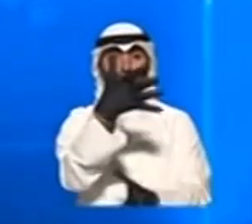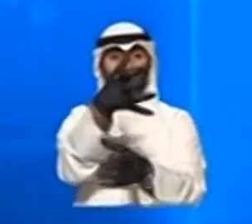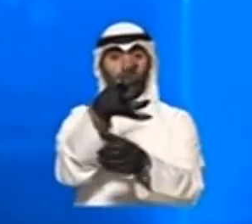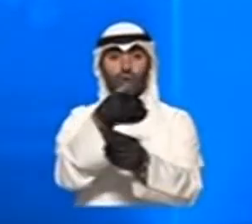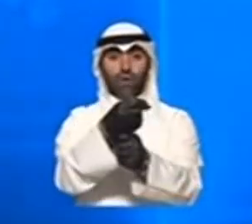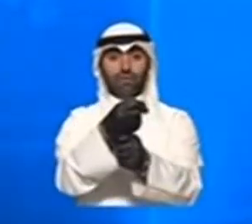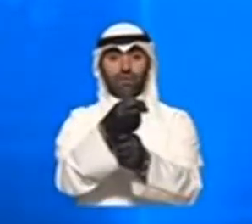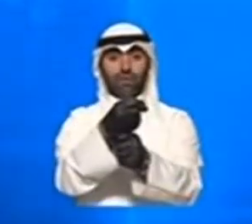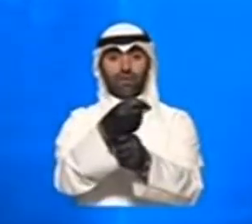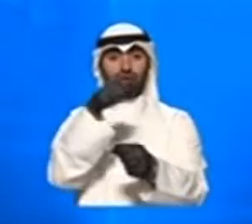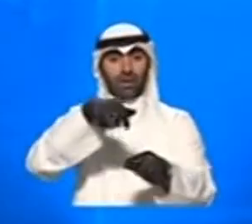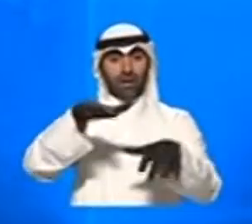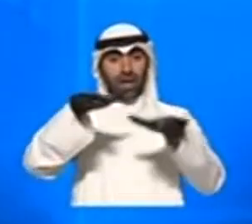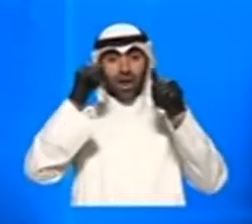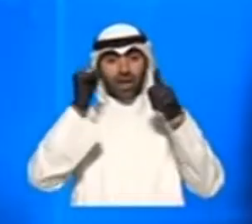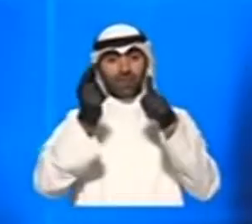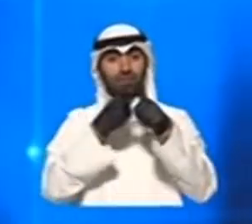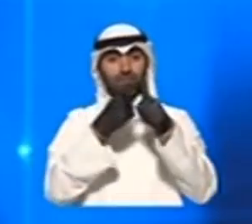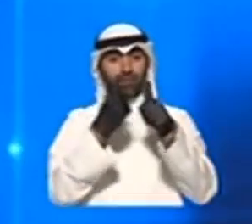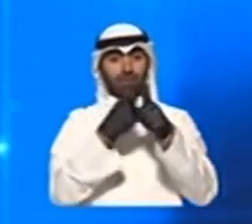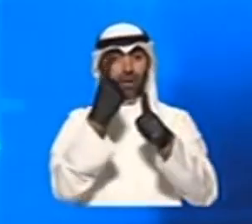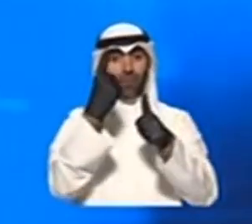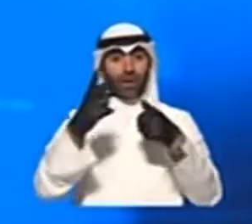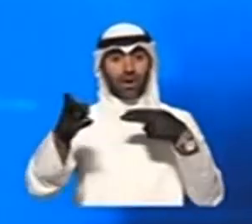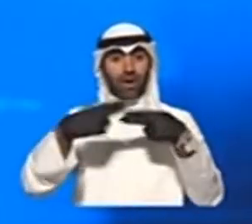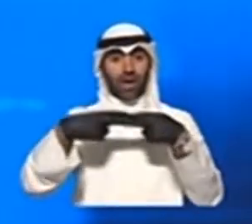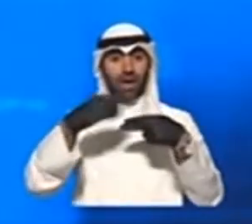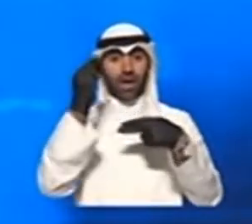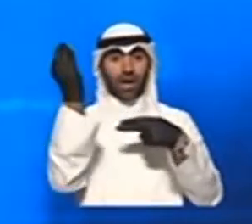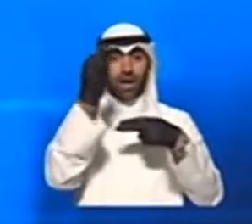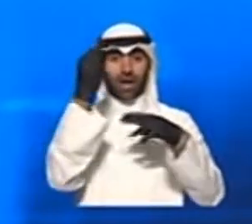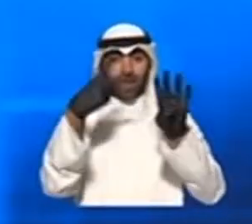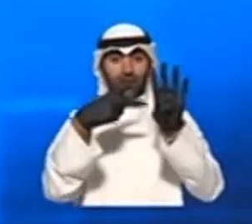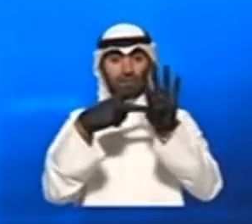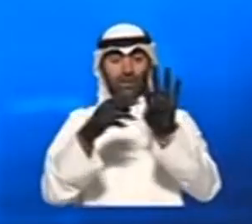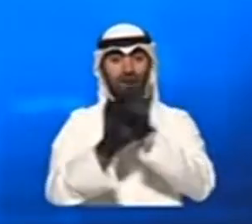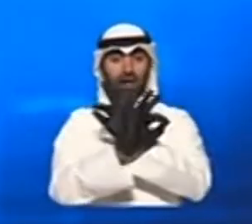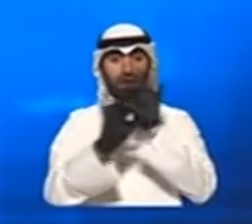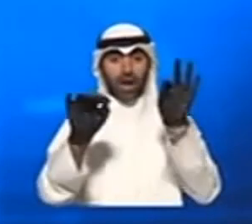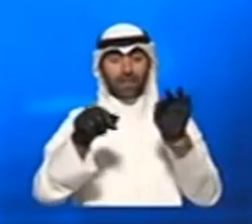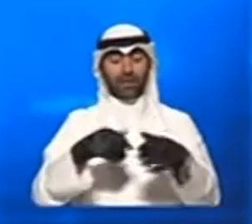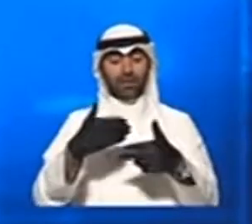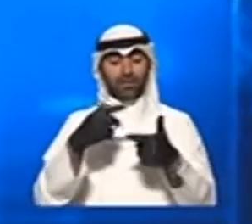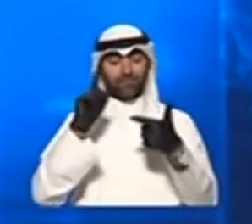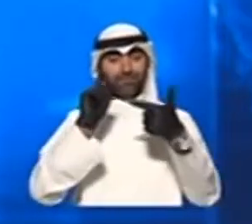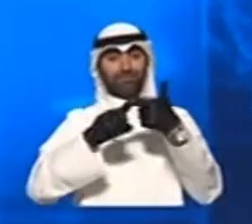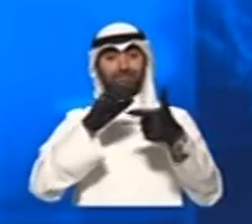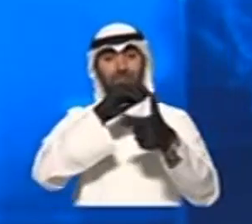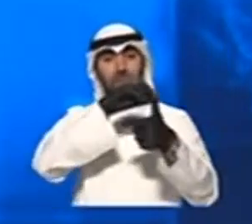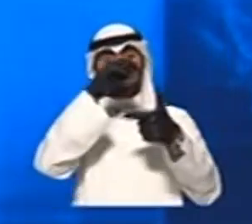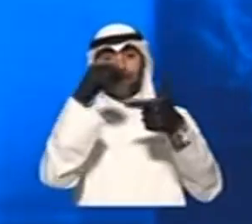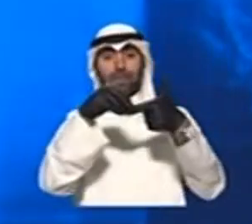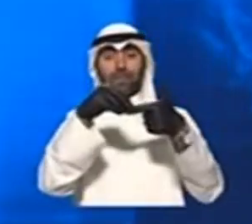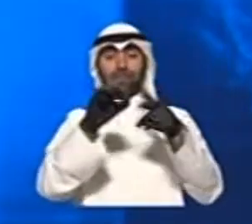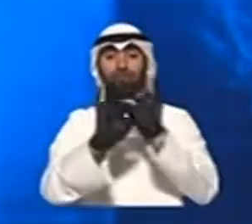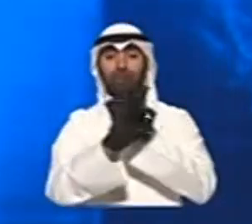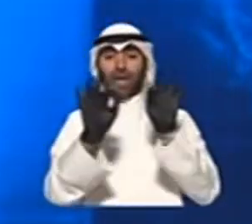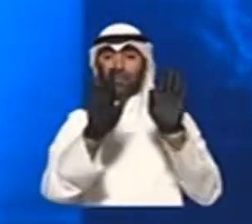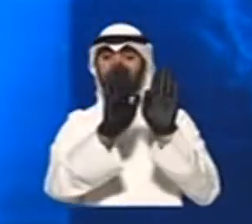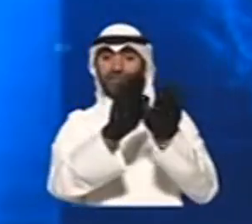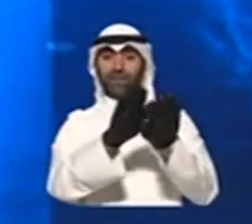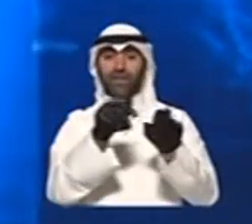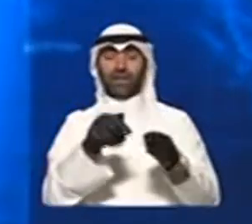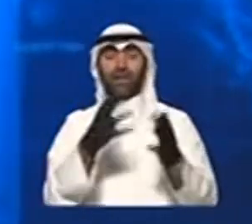إلى مرحلة عودة الحياة إلى طبيعتها، وهو الأمر الذي يحتم تضامنا مجتمعيا يساند